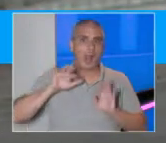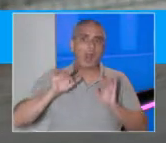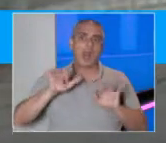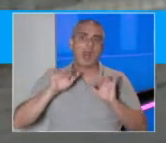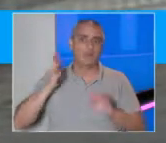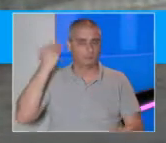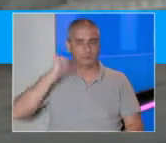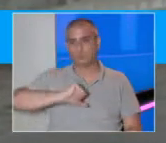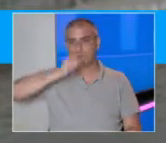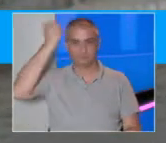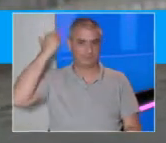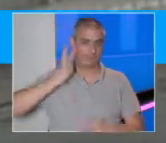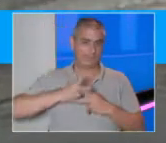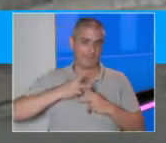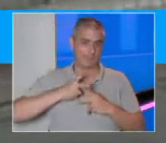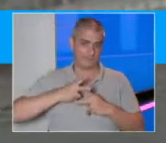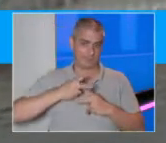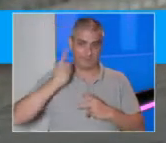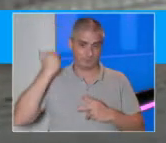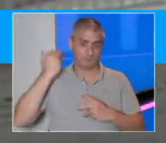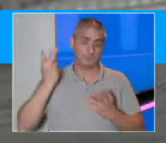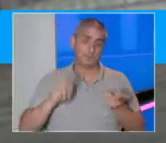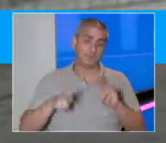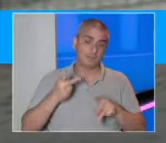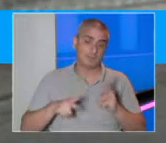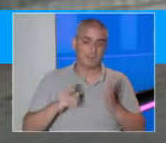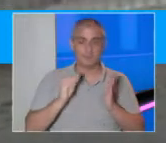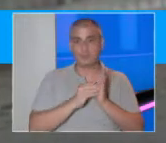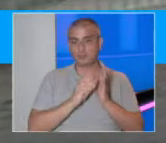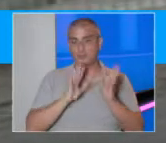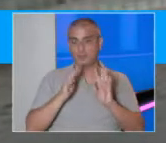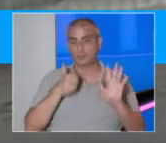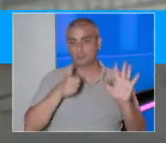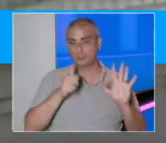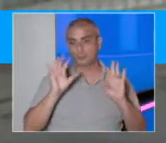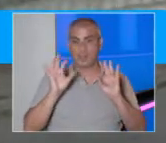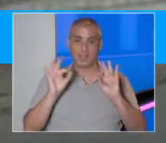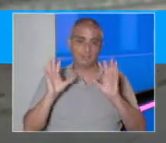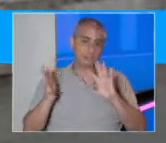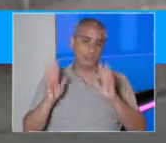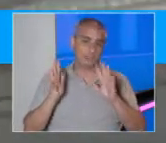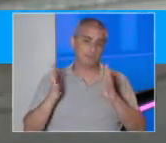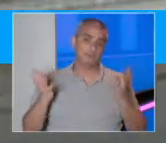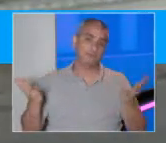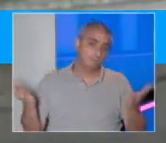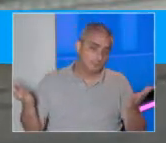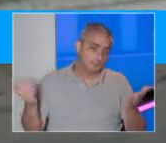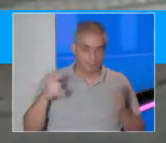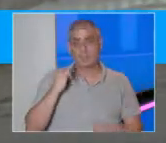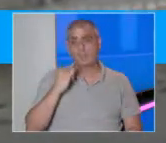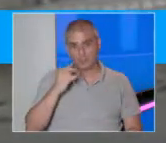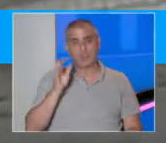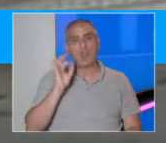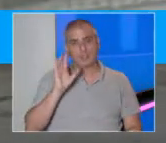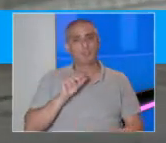שהיו בשיא המגפה. מתים נרשמו בערך בין 6 ל-10. אז זה נכון